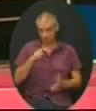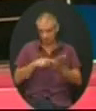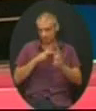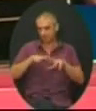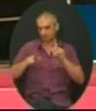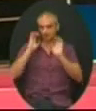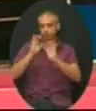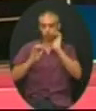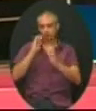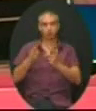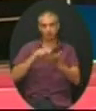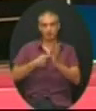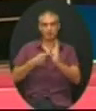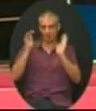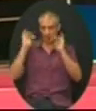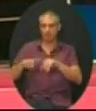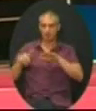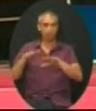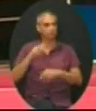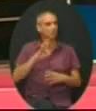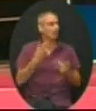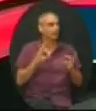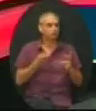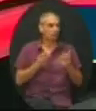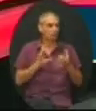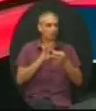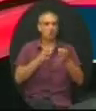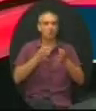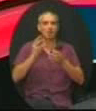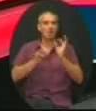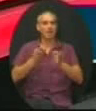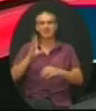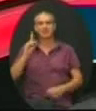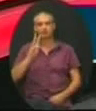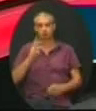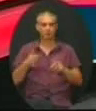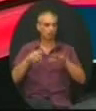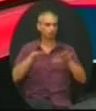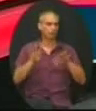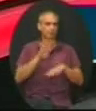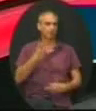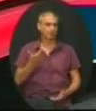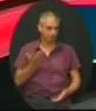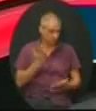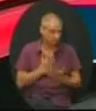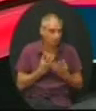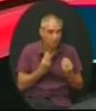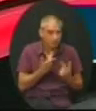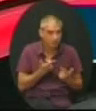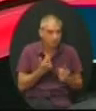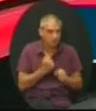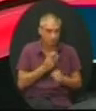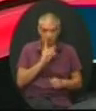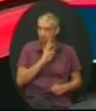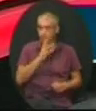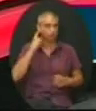בליץ תקשורתי, שהמטרה שלו להפיל את ראש הממשלה. איך אפשר להעצים את הקשר של עורך הדין דוד שמרון לראש הממשלה בנימין נתניהו? כבר עוד מעט עשו את עורך דין שמרון